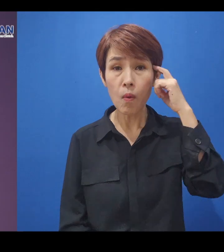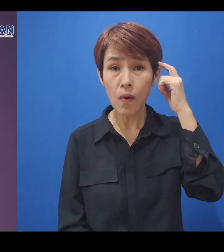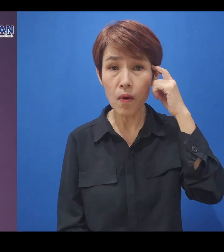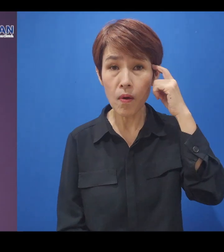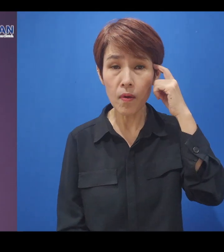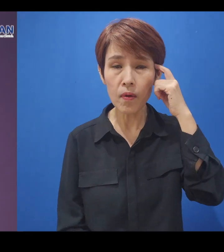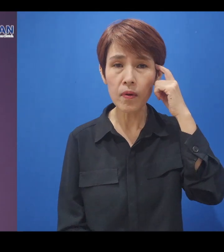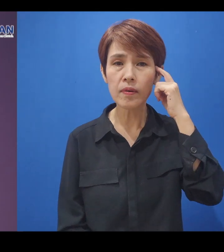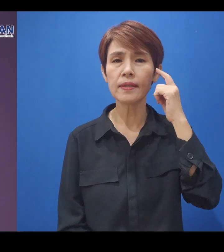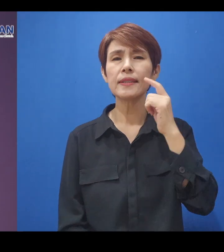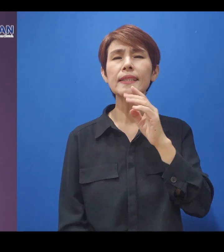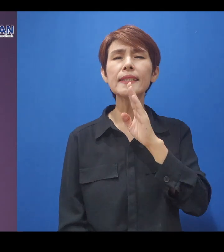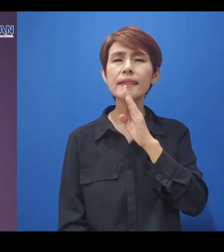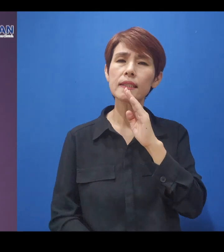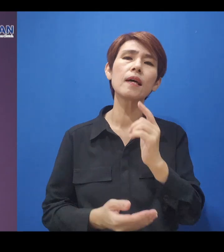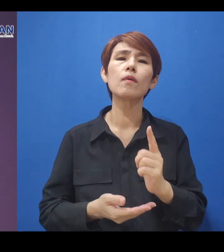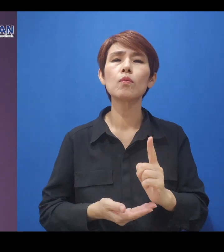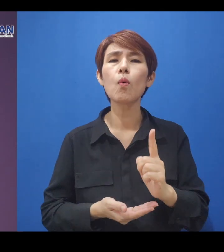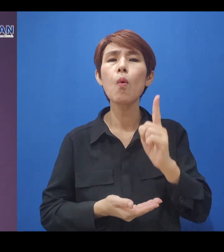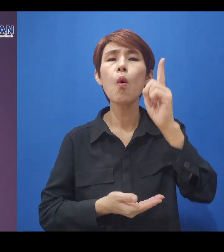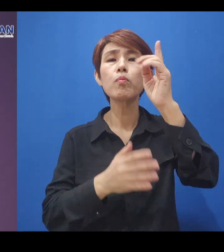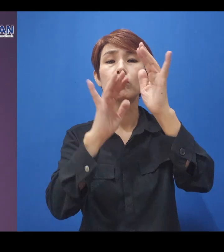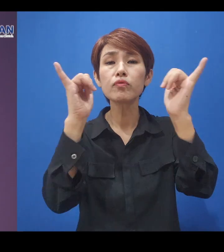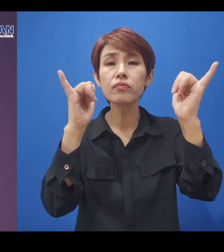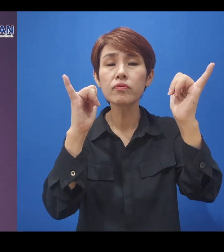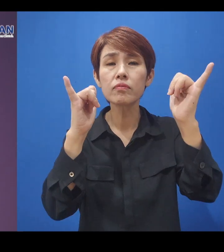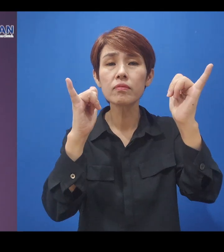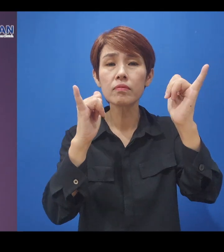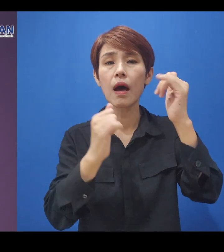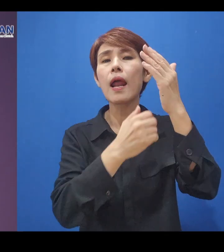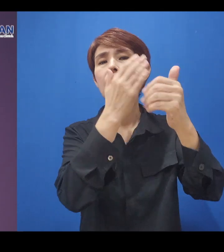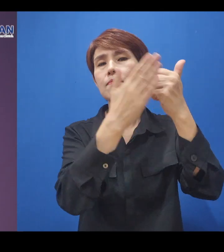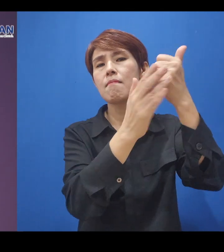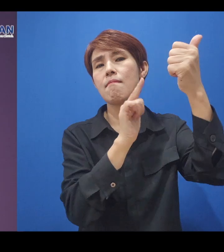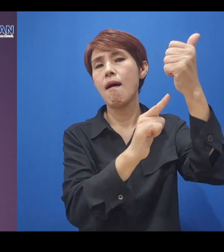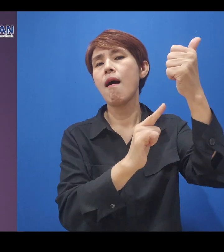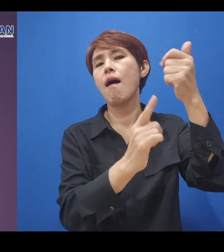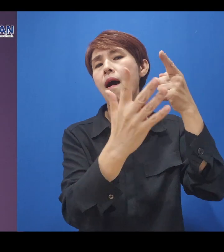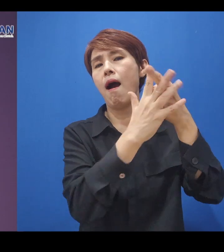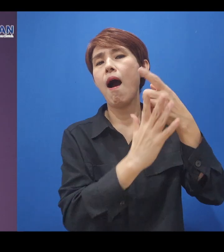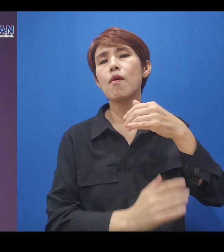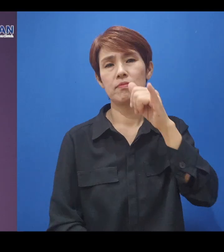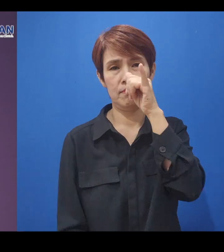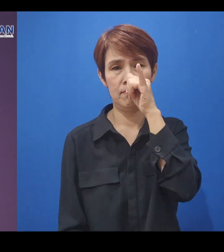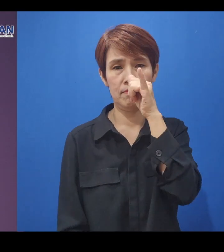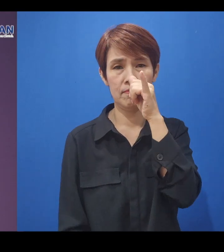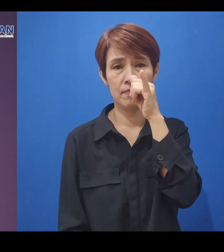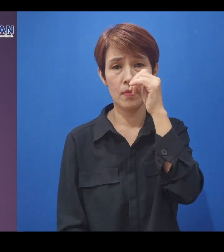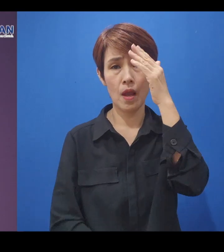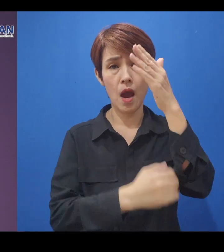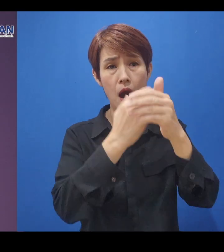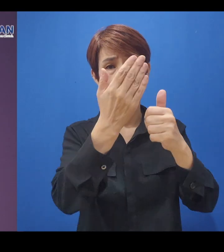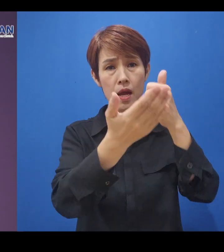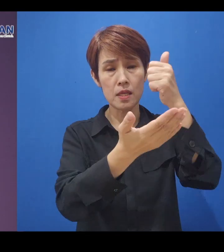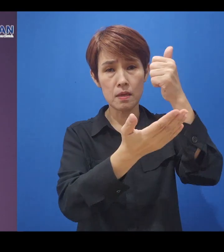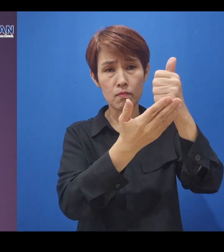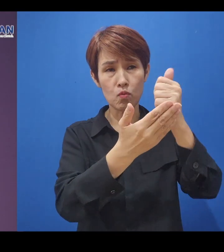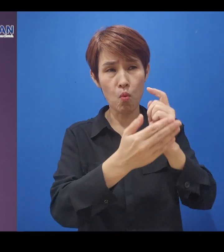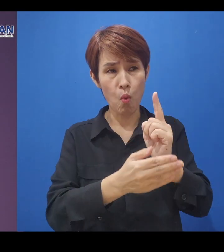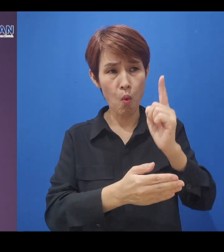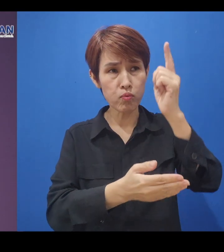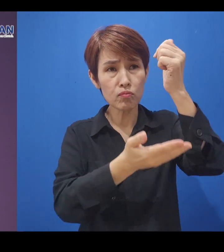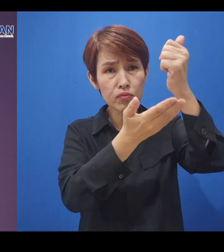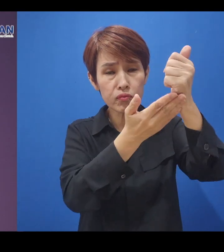왜냐하면 진짜 높은 분을 그가 알고 있기 때문입니다. 그 높으신 분 앞에서